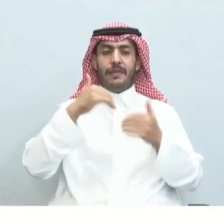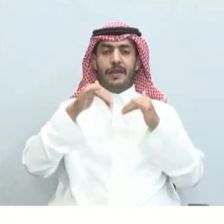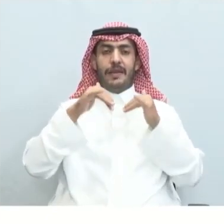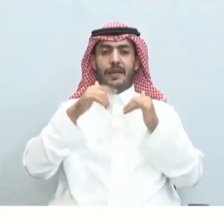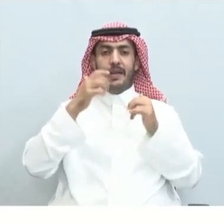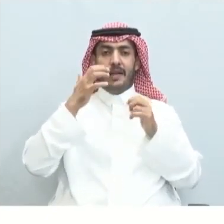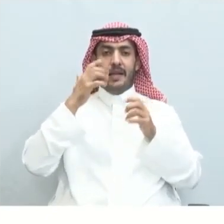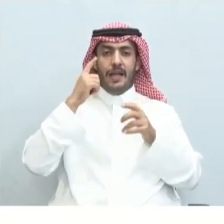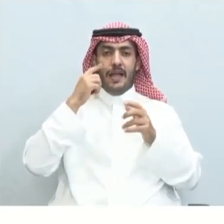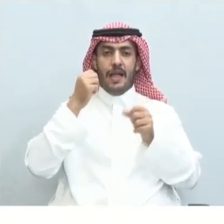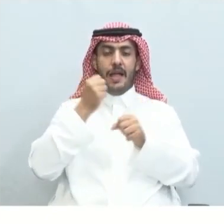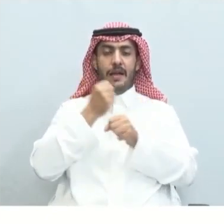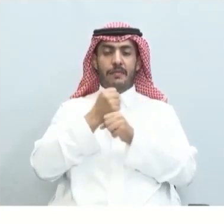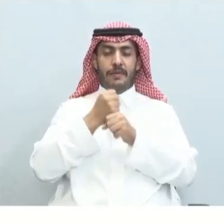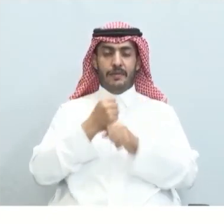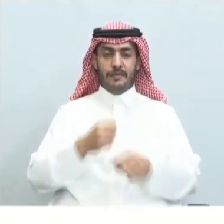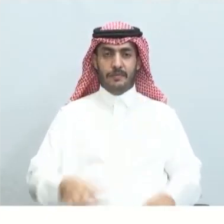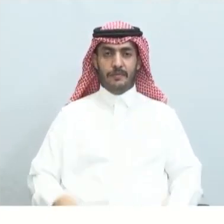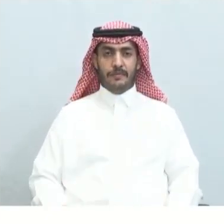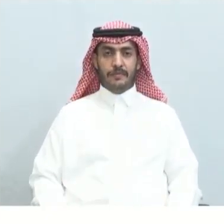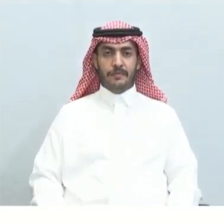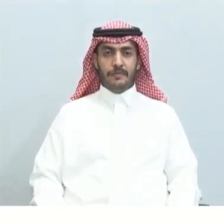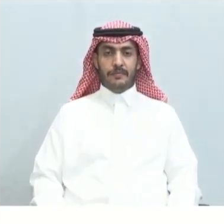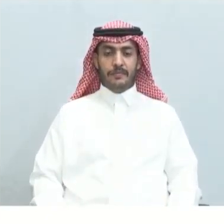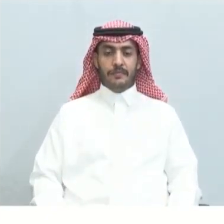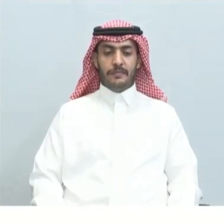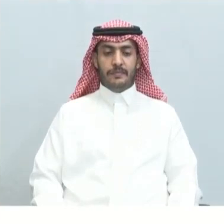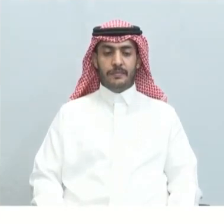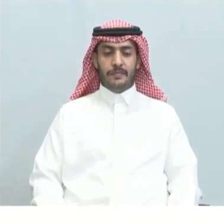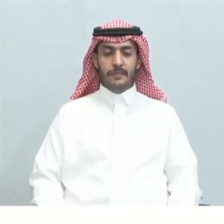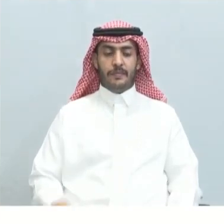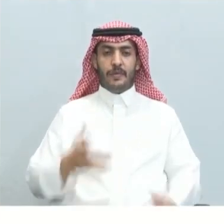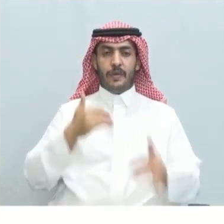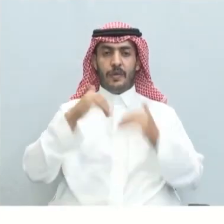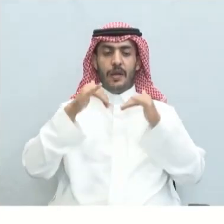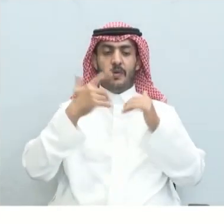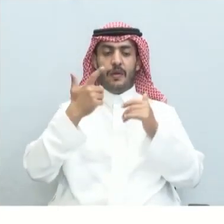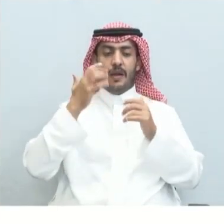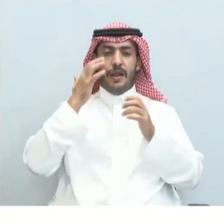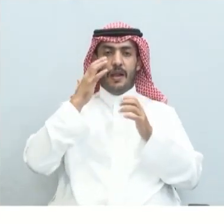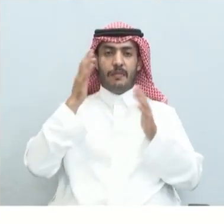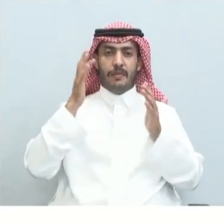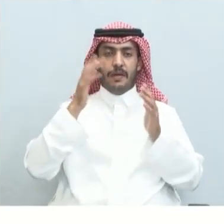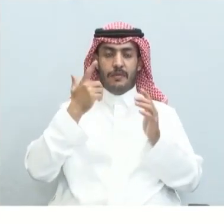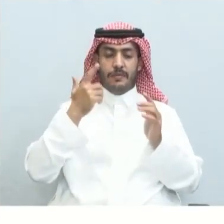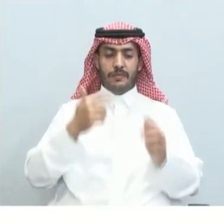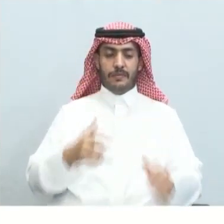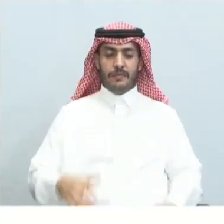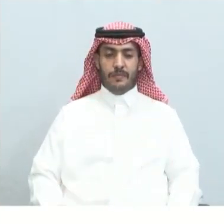الطريقه العلميه فما هي الطريقه العلميه